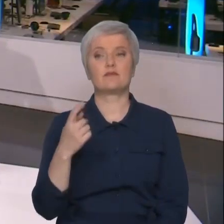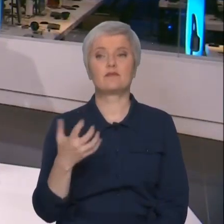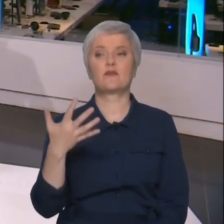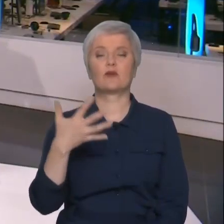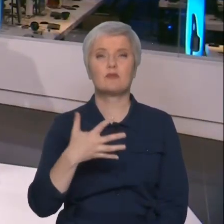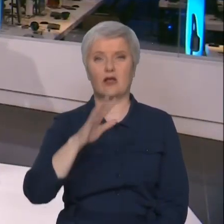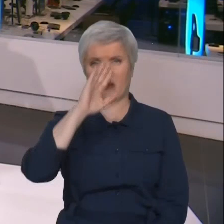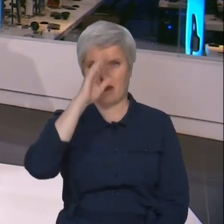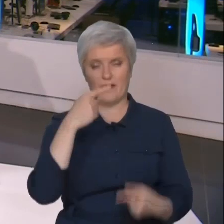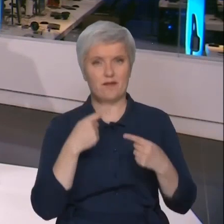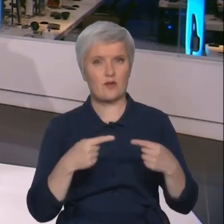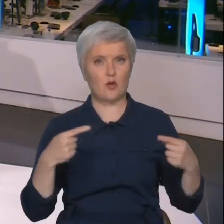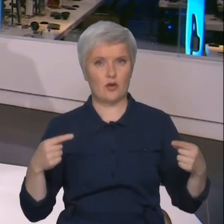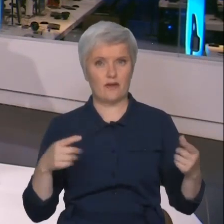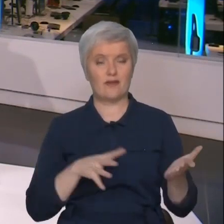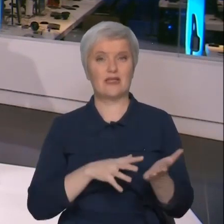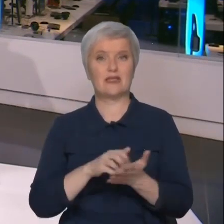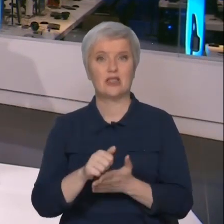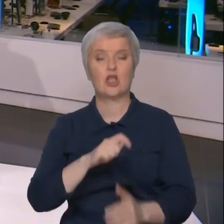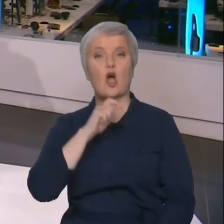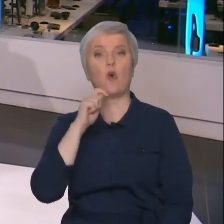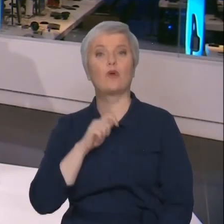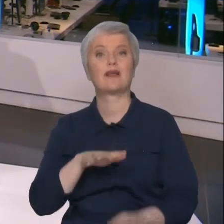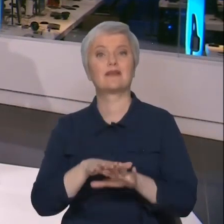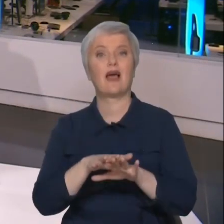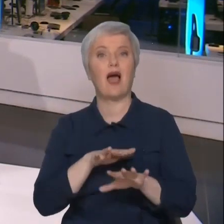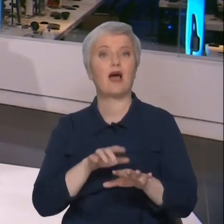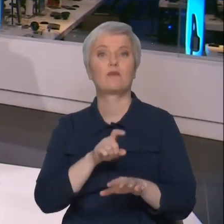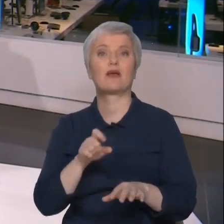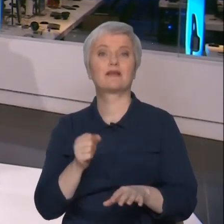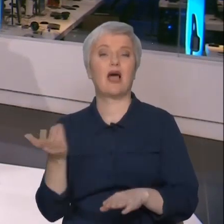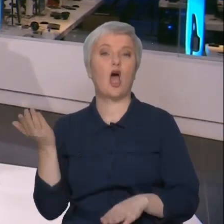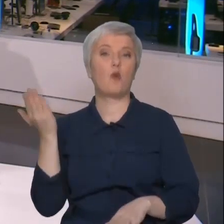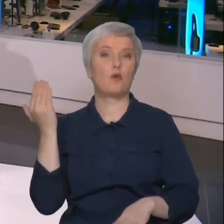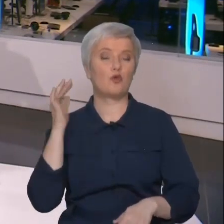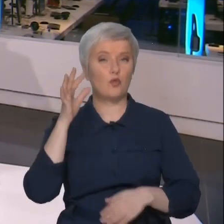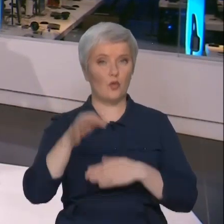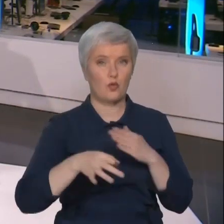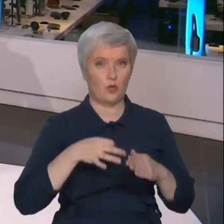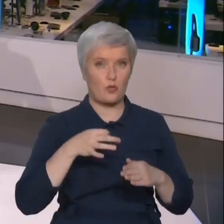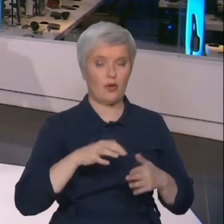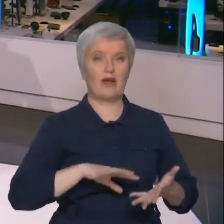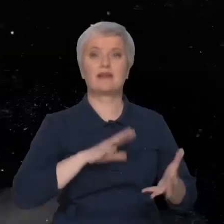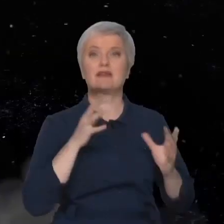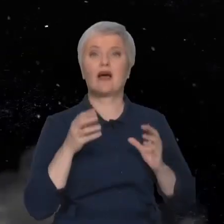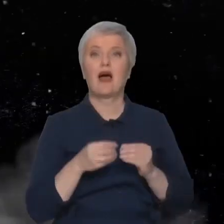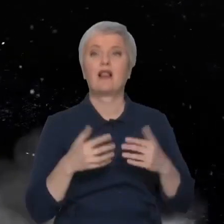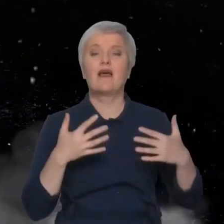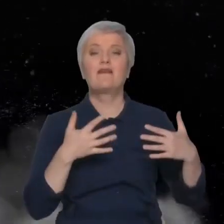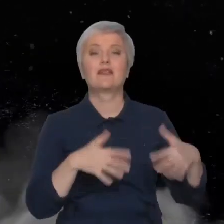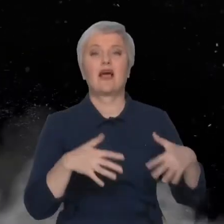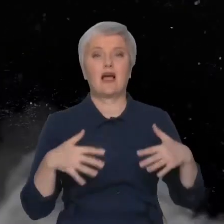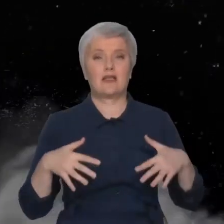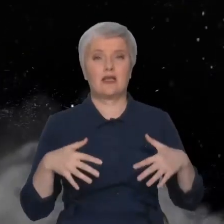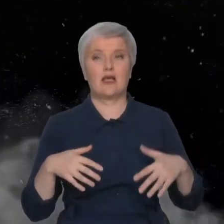150 ворогів знищила українська армія за минулу добу, повідомляє Генеральний штаб ЗСУ. Загальні втрати солдатів і офіцерів Росії –